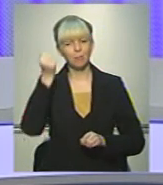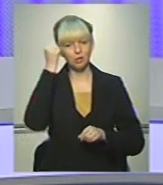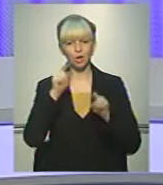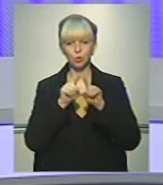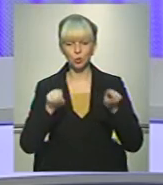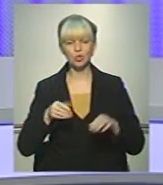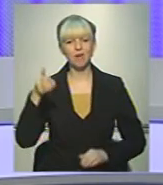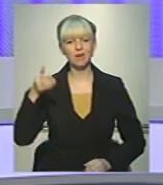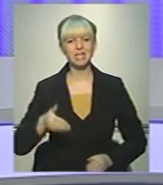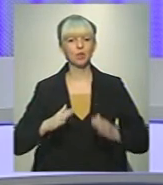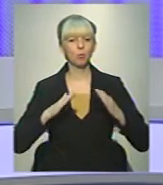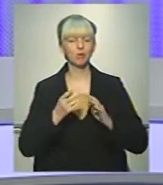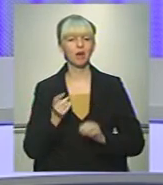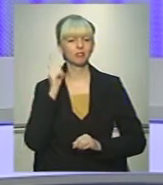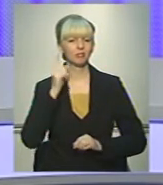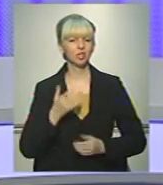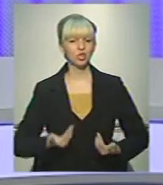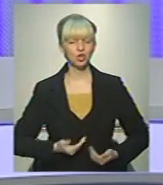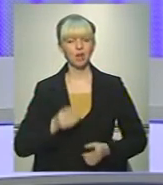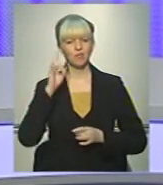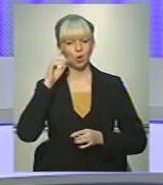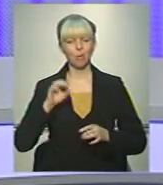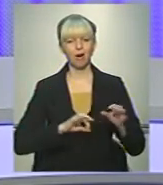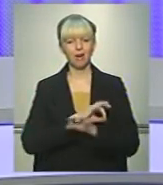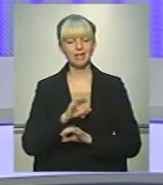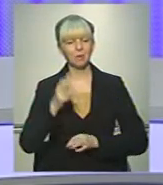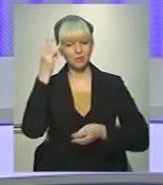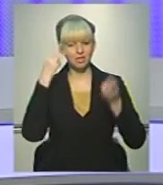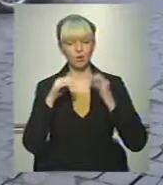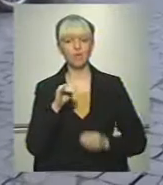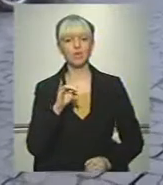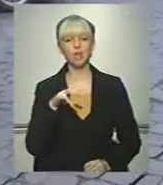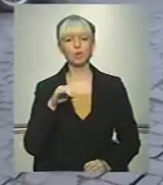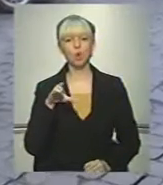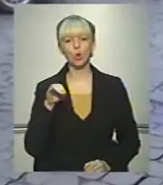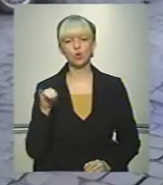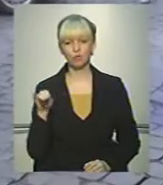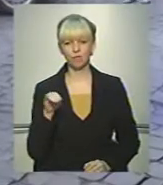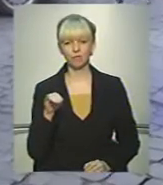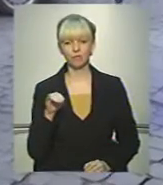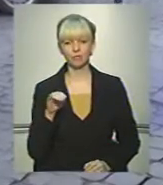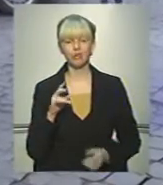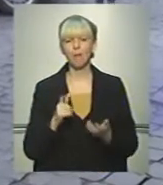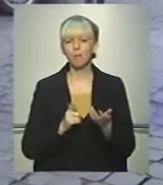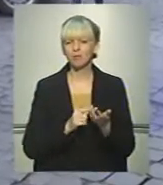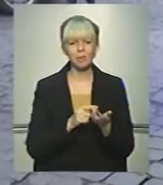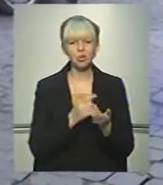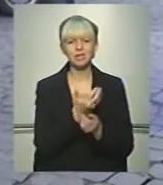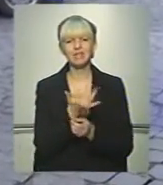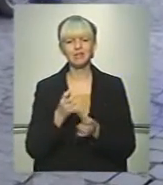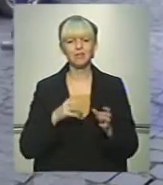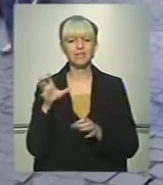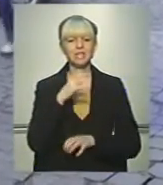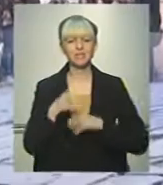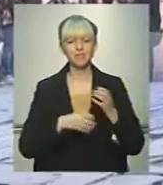дошку на фасаді будинку, де колись жив відомий архітектор, дизайнер, філософ. І на пальцях не перелічити, скільки